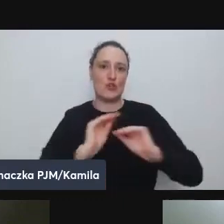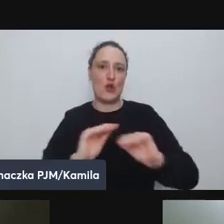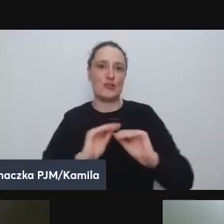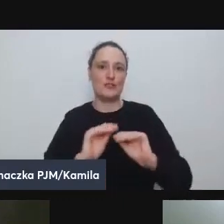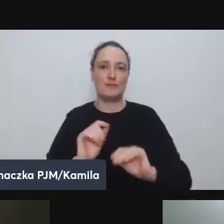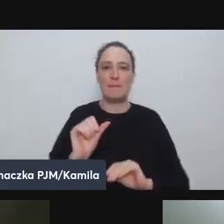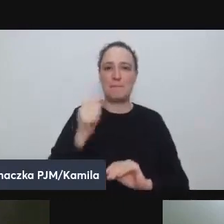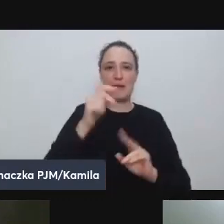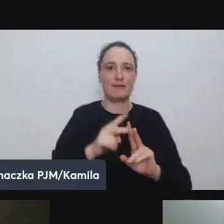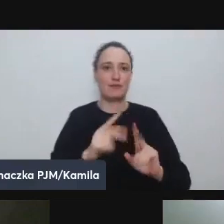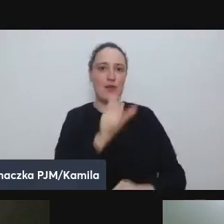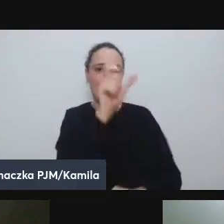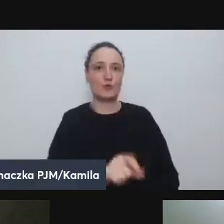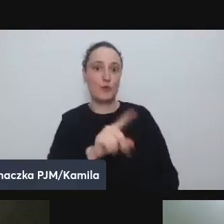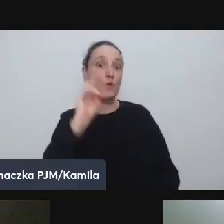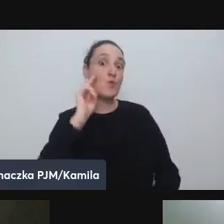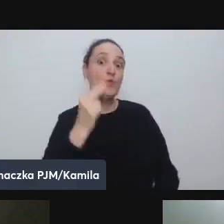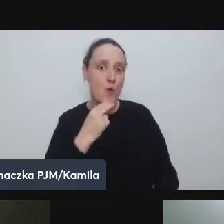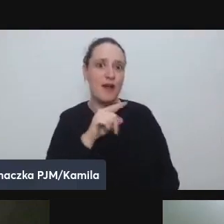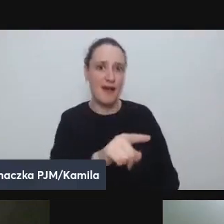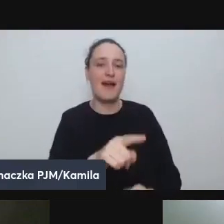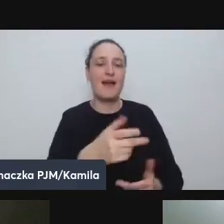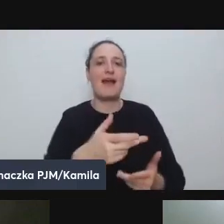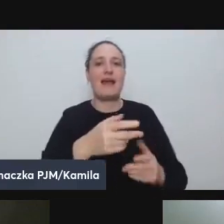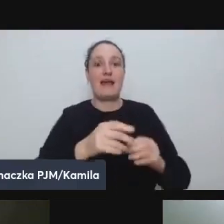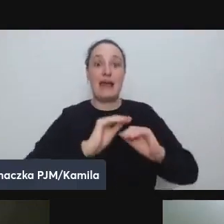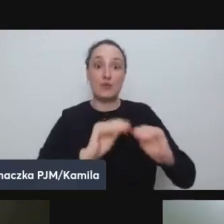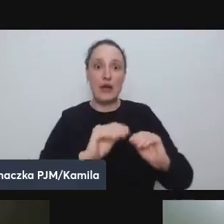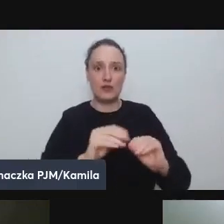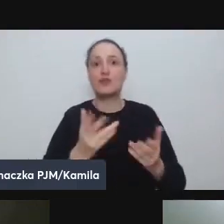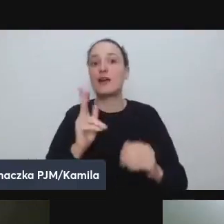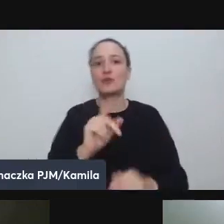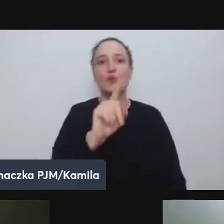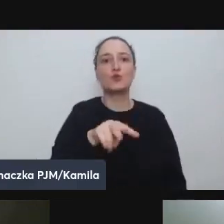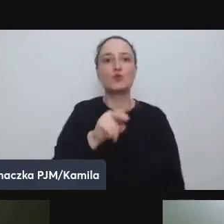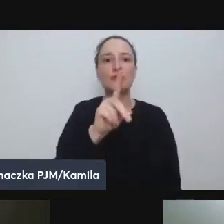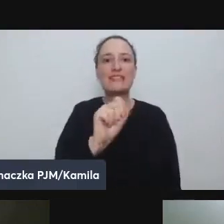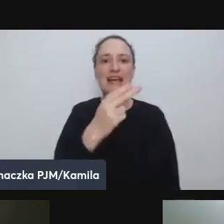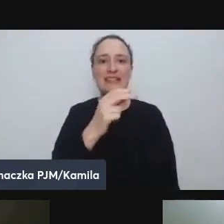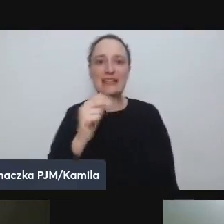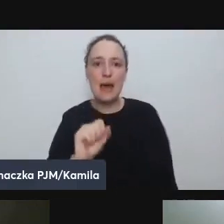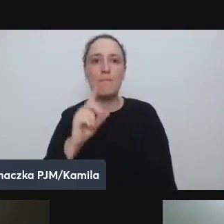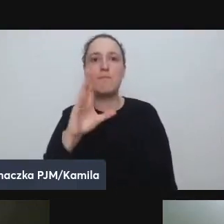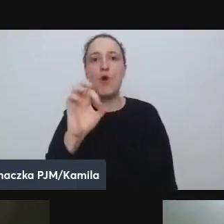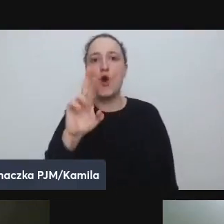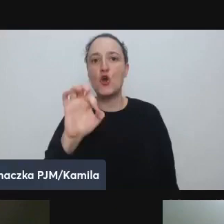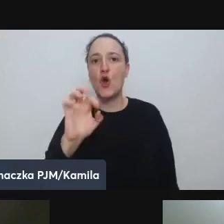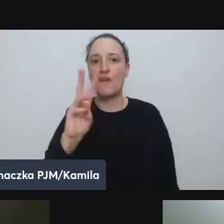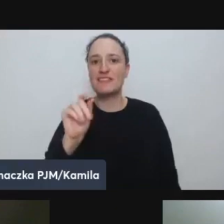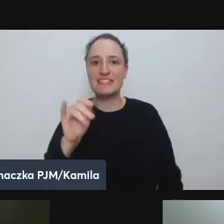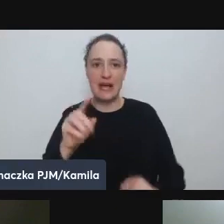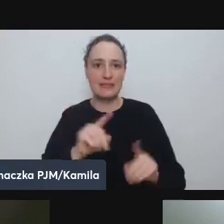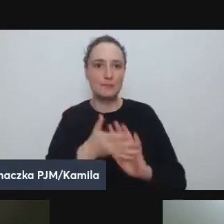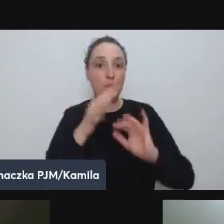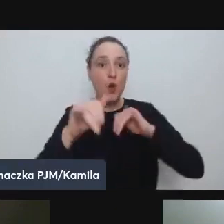miesiączkową edukatorkę głuchą, Zuzannę Borowską, ale też szkoliłyśmy siebie i dzięki temu projektowi możemy jako